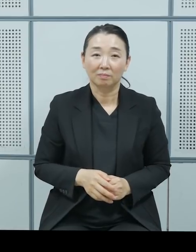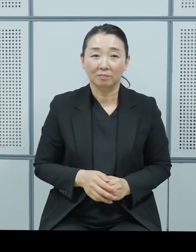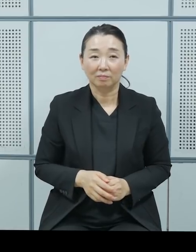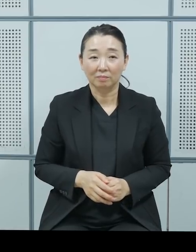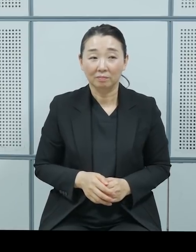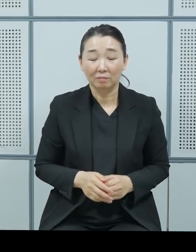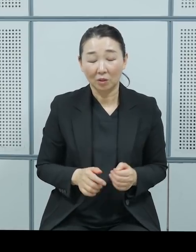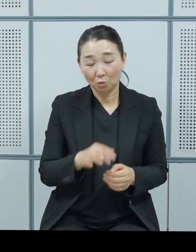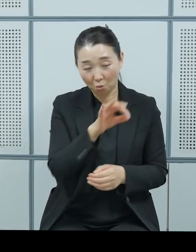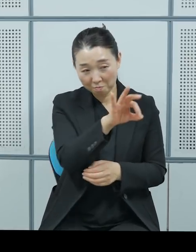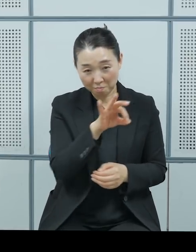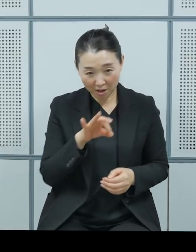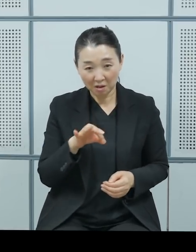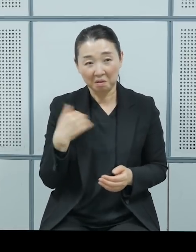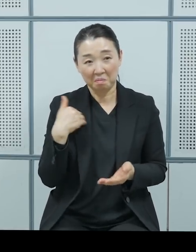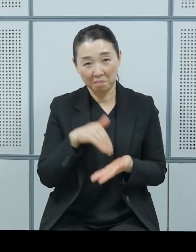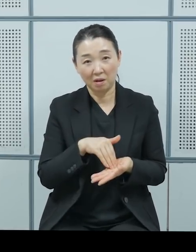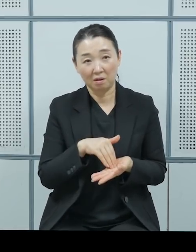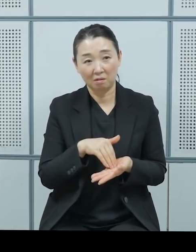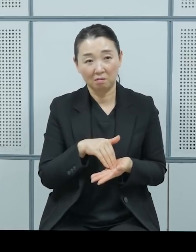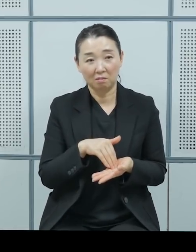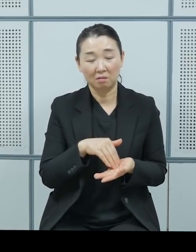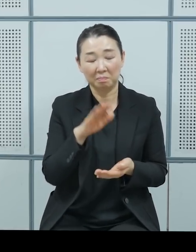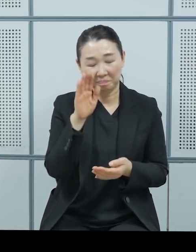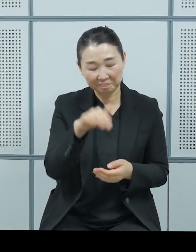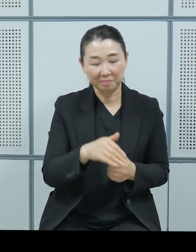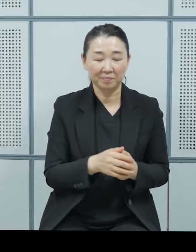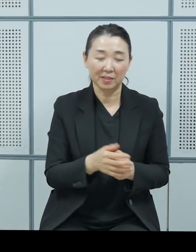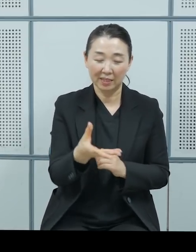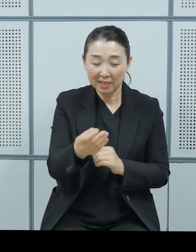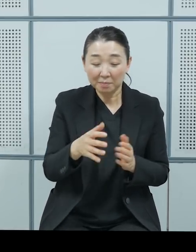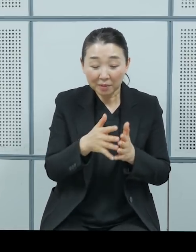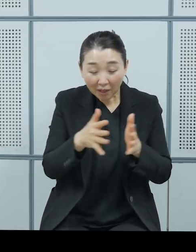이렇게 돌려주시길래 제가 집사님 그 임대 아파트